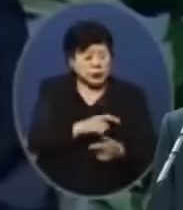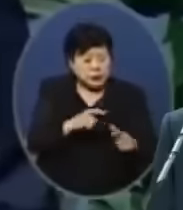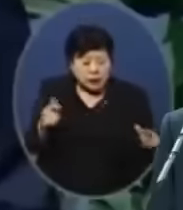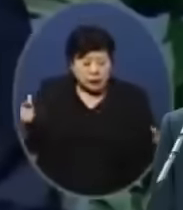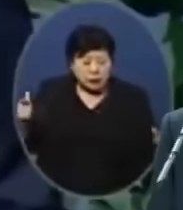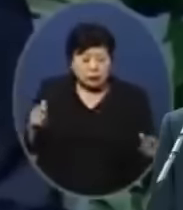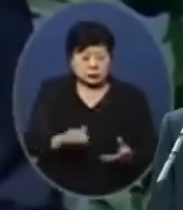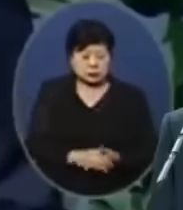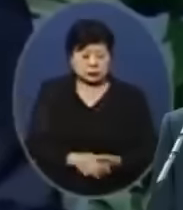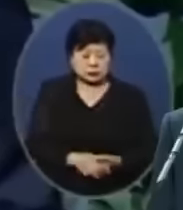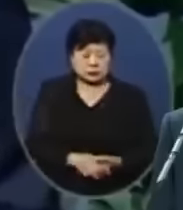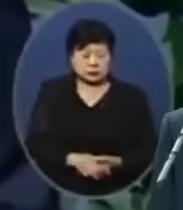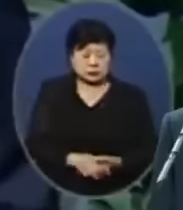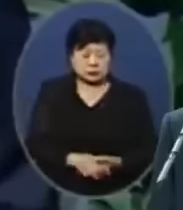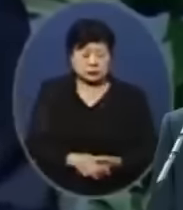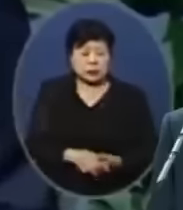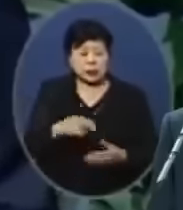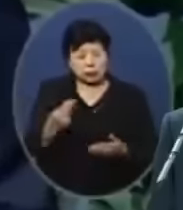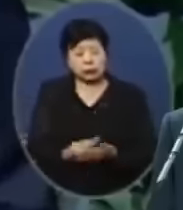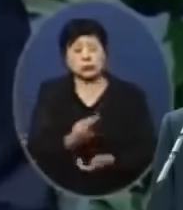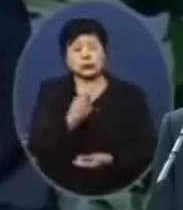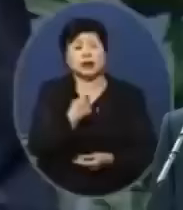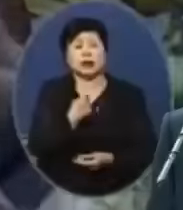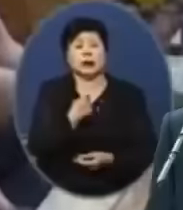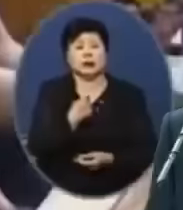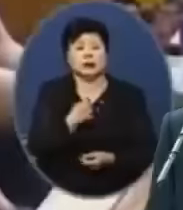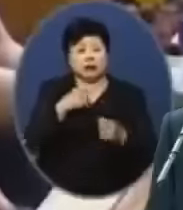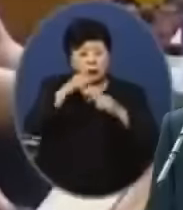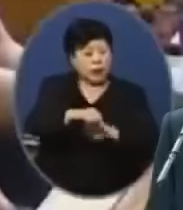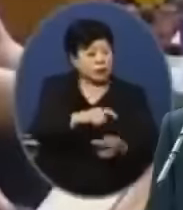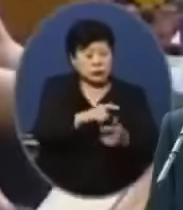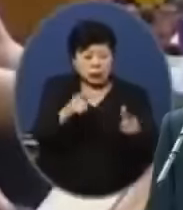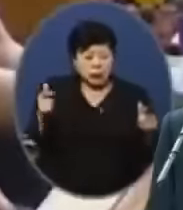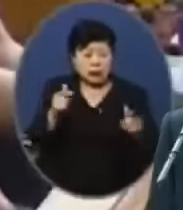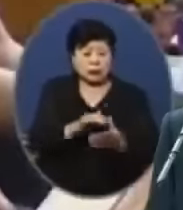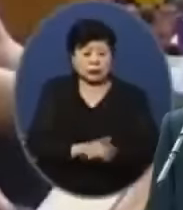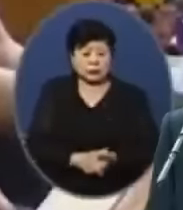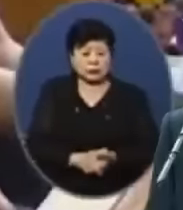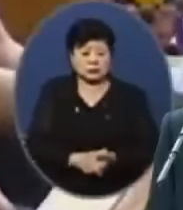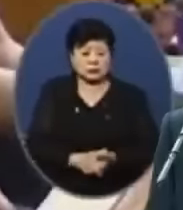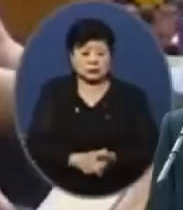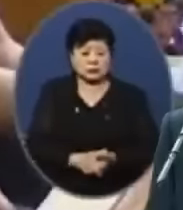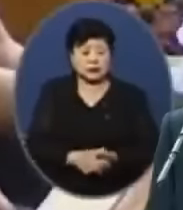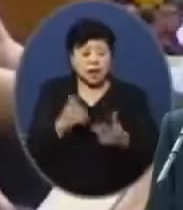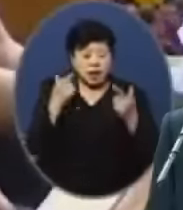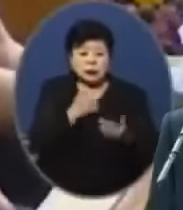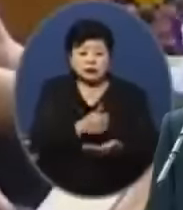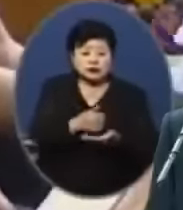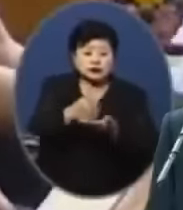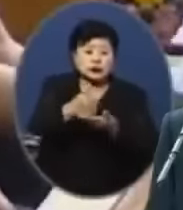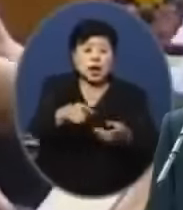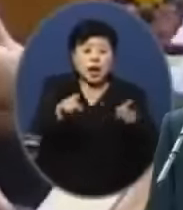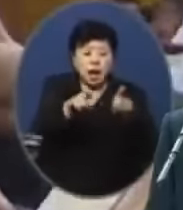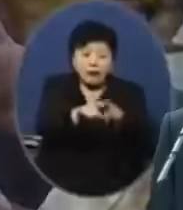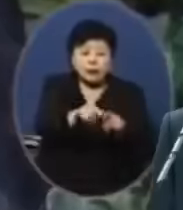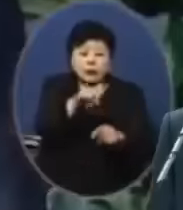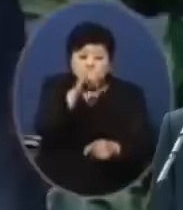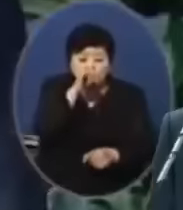아니하며, 거꾸로 때림을 당하여도 망하지 아니하고, 항상 주님과 같이